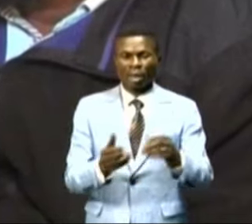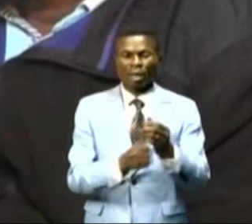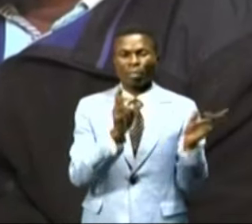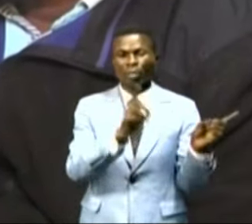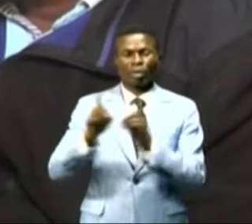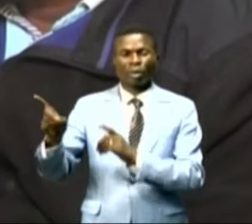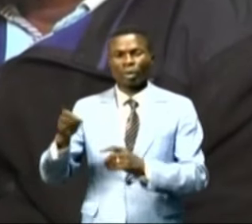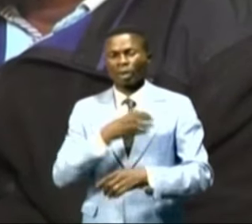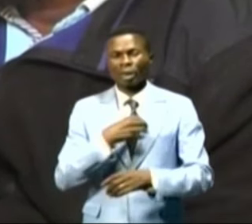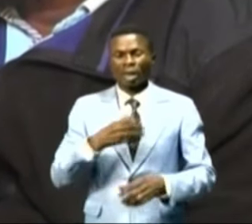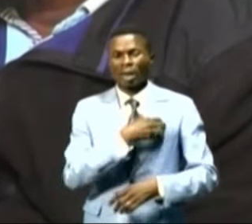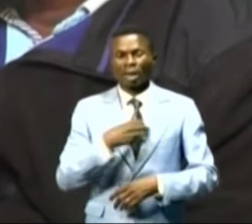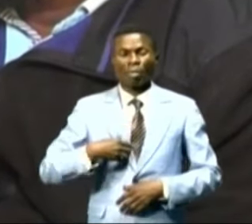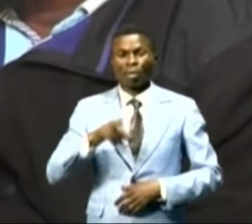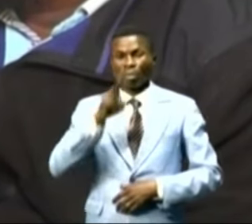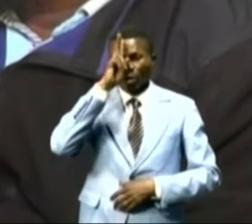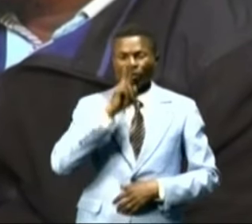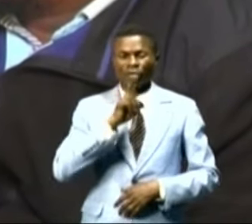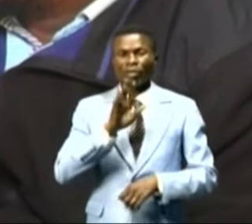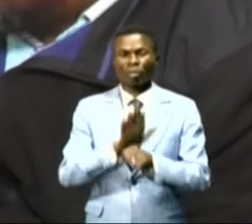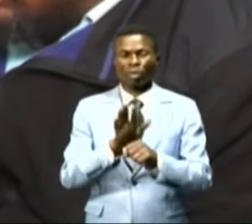les femmes veuves, sans être exhaustif.